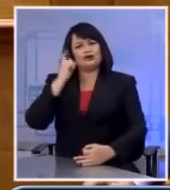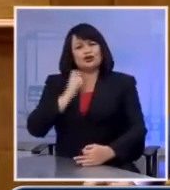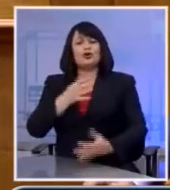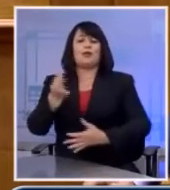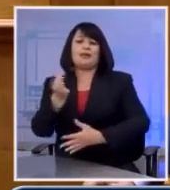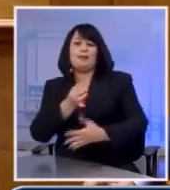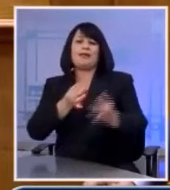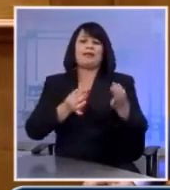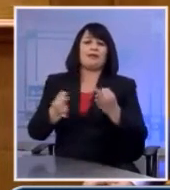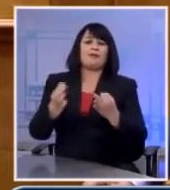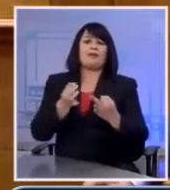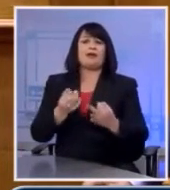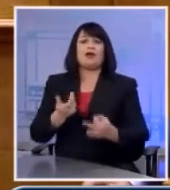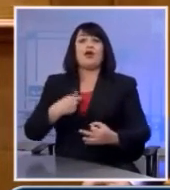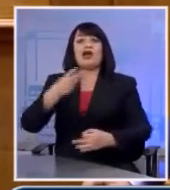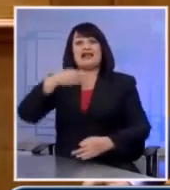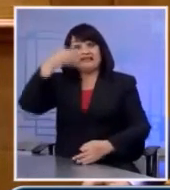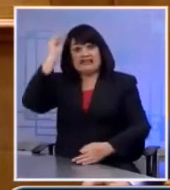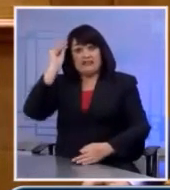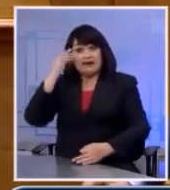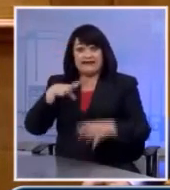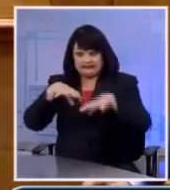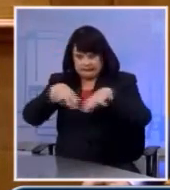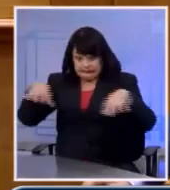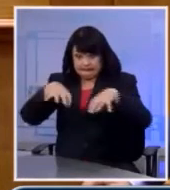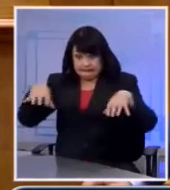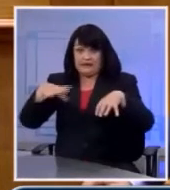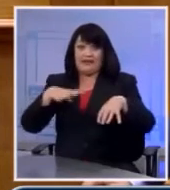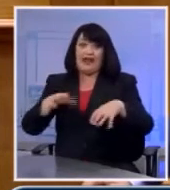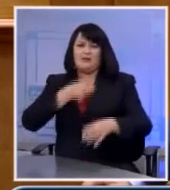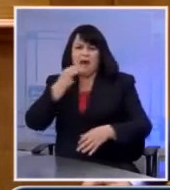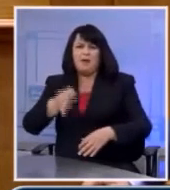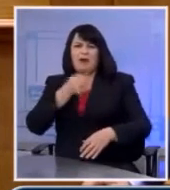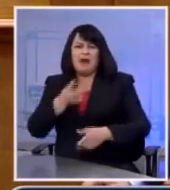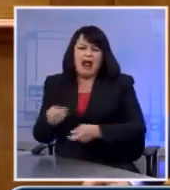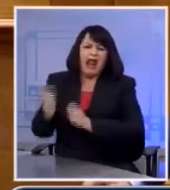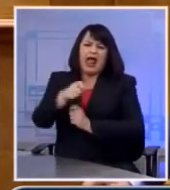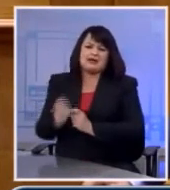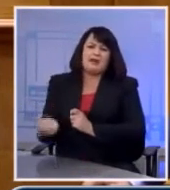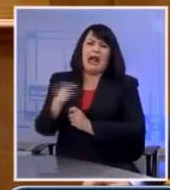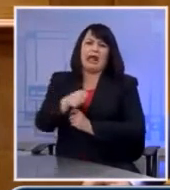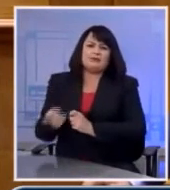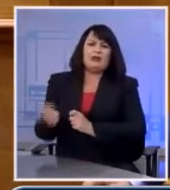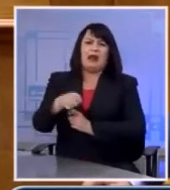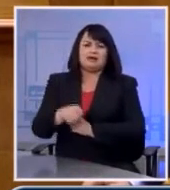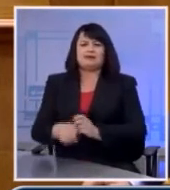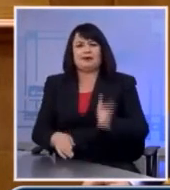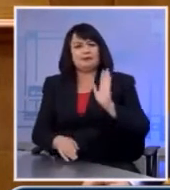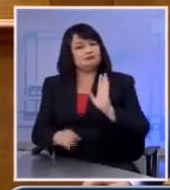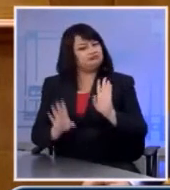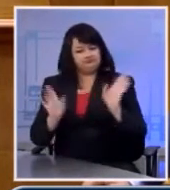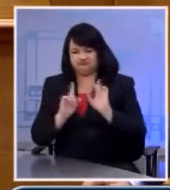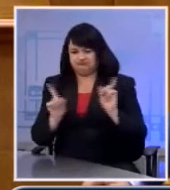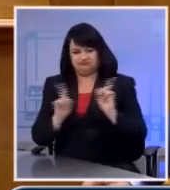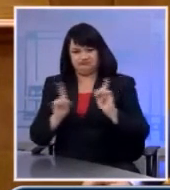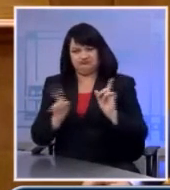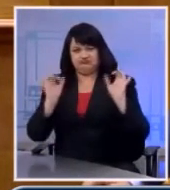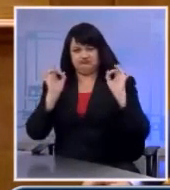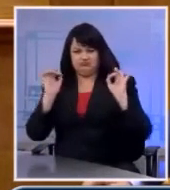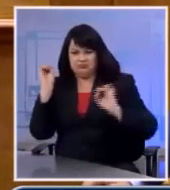πει διχαστικός ο Τσίπρας. Διχαστικός λόγος, λάσπη στον ανεμιστήρα. Δεν πρόκειται για καμία λάσπη και για κανένα